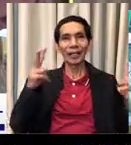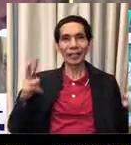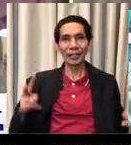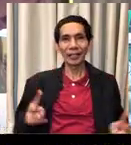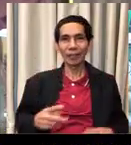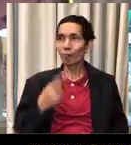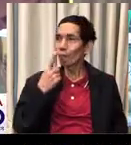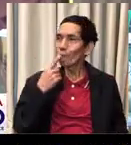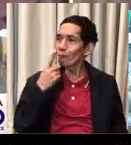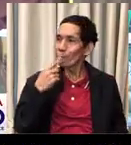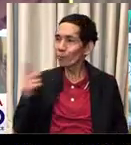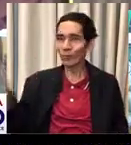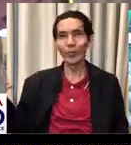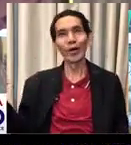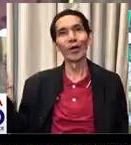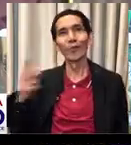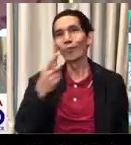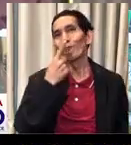Nakapula ka rin, ha?